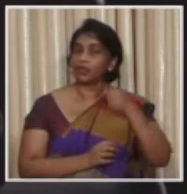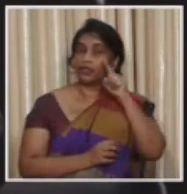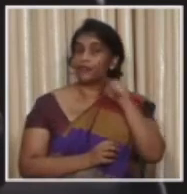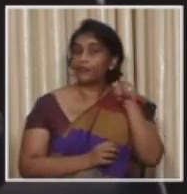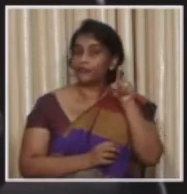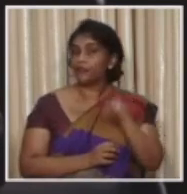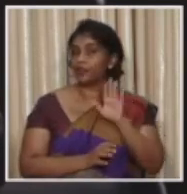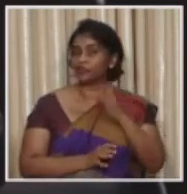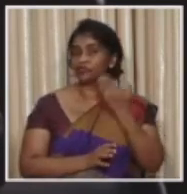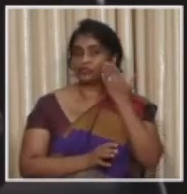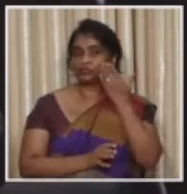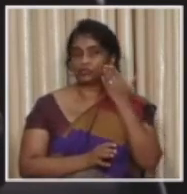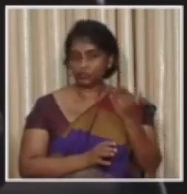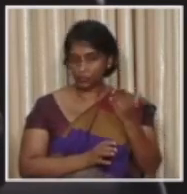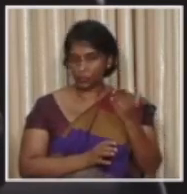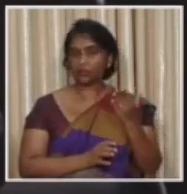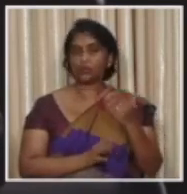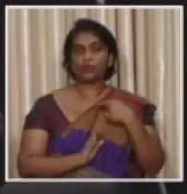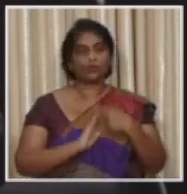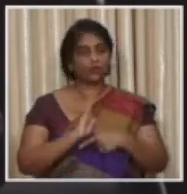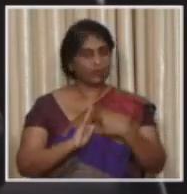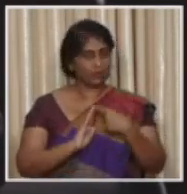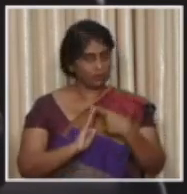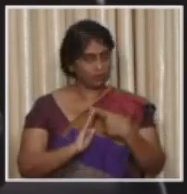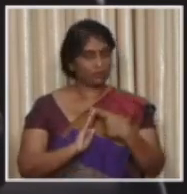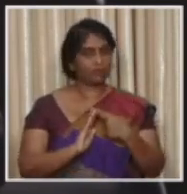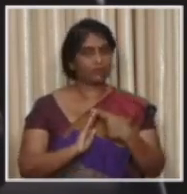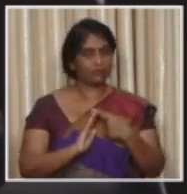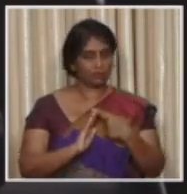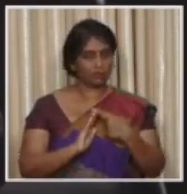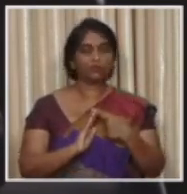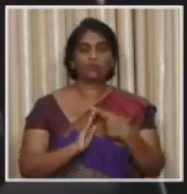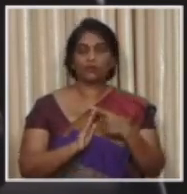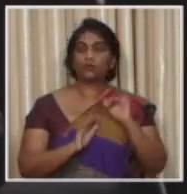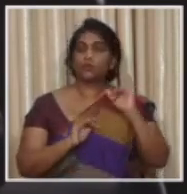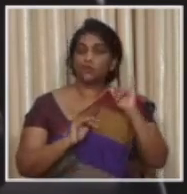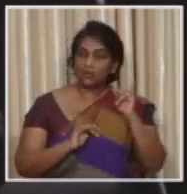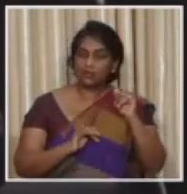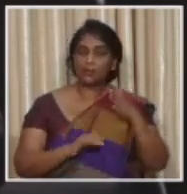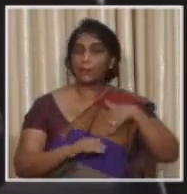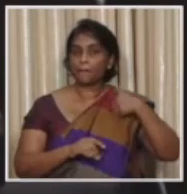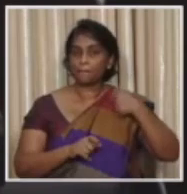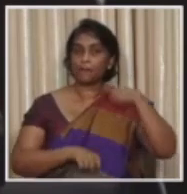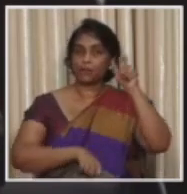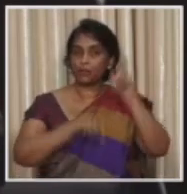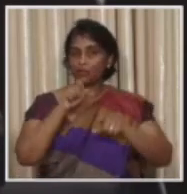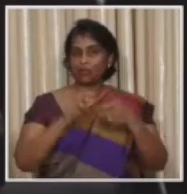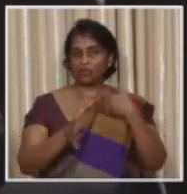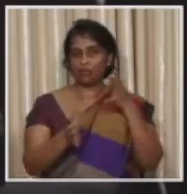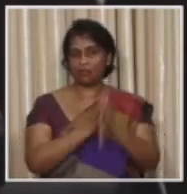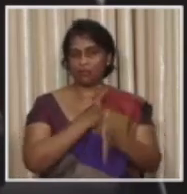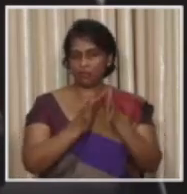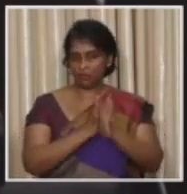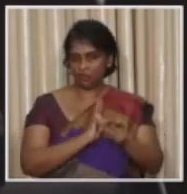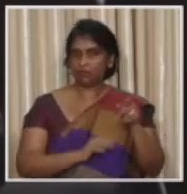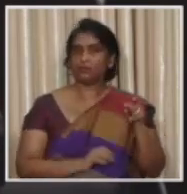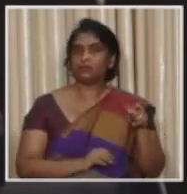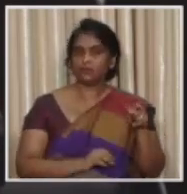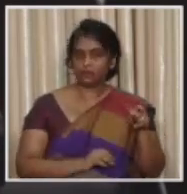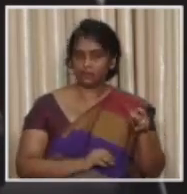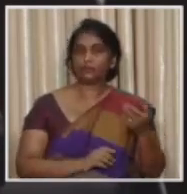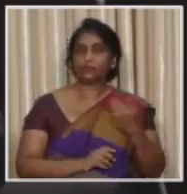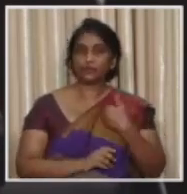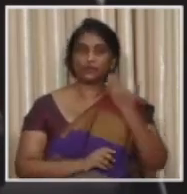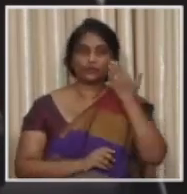හැටියට දකින්නේ මේ රටේ ඉන්න සමහර ප්‍රධාන නිලධාරීන්ගෙන් තමයි මේ අතපසුවීම් සිද්ධ වෙලා තියෙන්නේ.